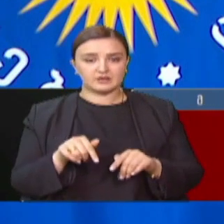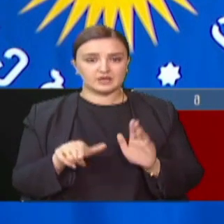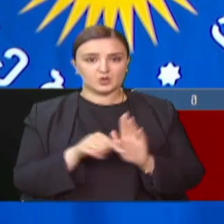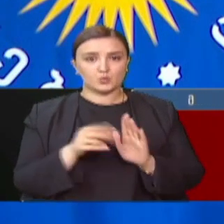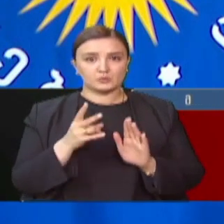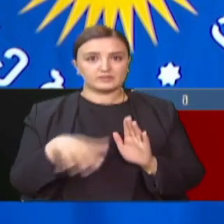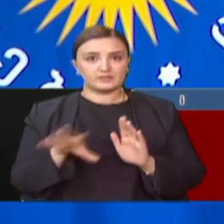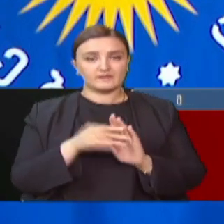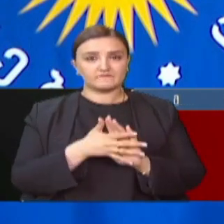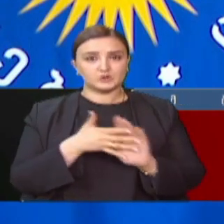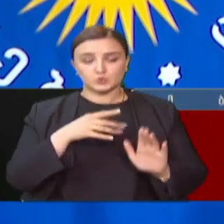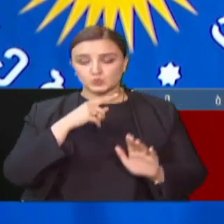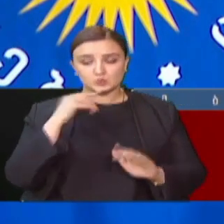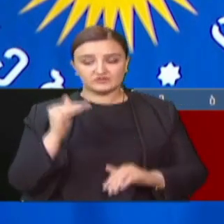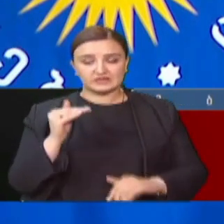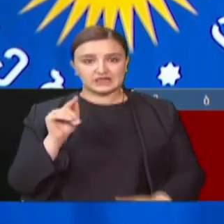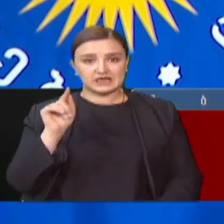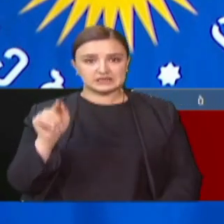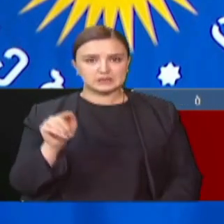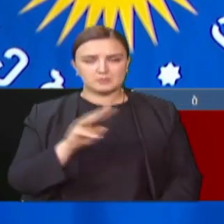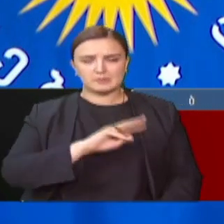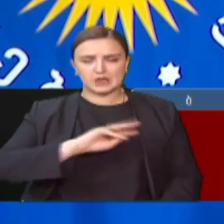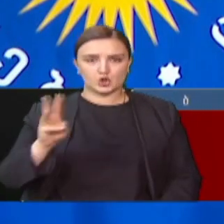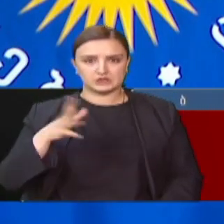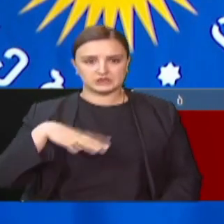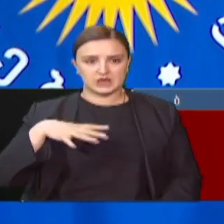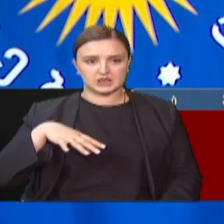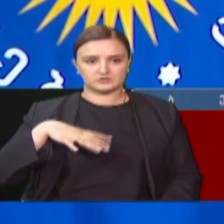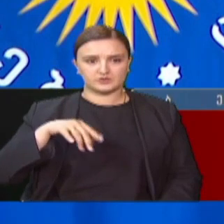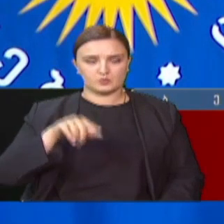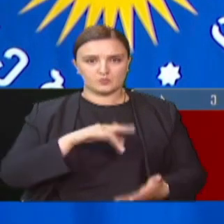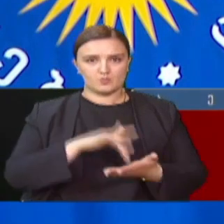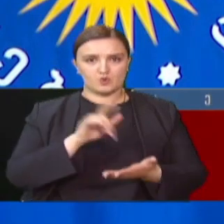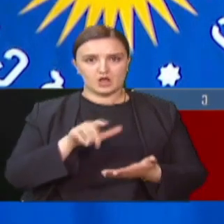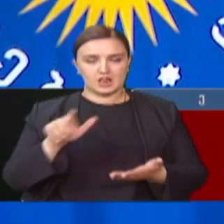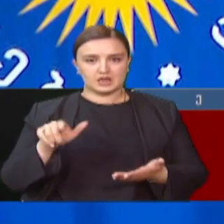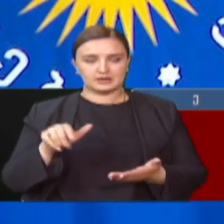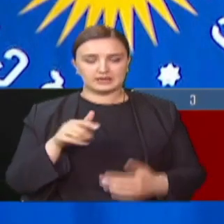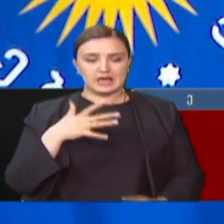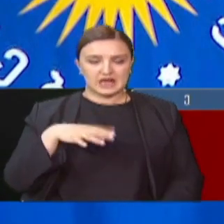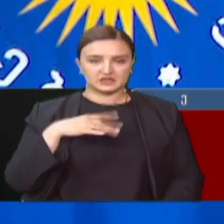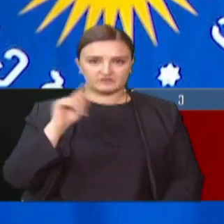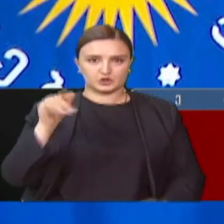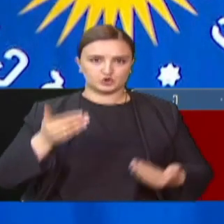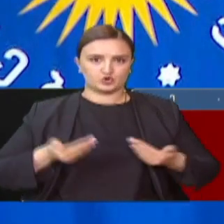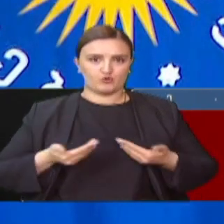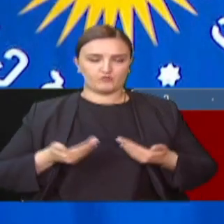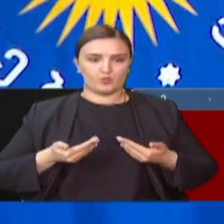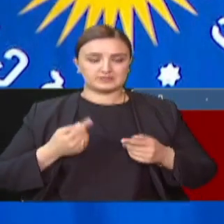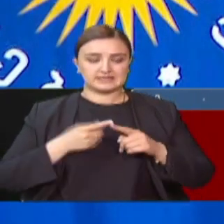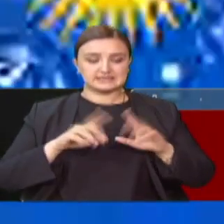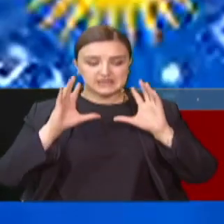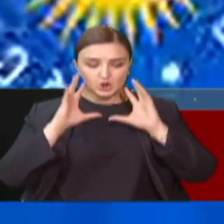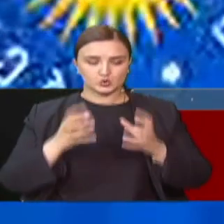გვახსოვდეს და გვესმოდეს ის, რომ რუსეთის ფედერაციაში მილიონამდე საქართველოს მოქალაქე, ან ეთნიკურად ქართველი ცხოვრობს, რომლისთვისაც ეს